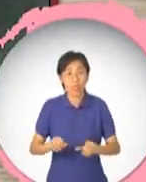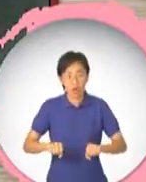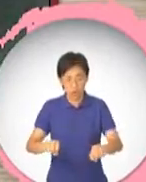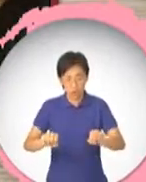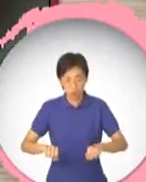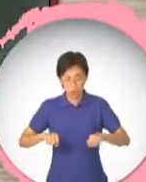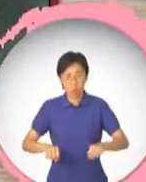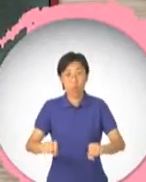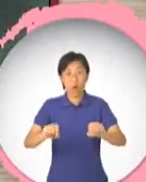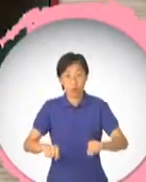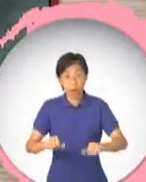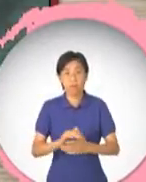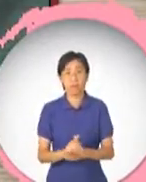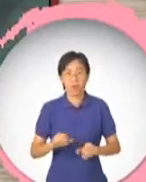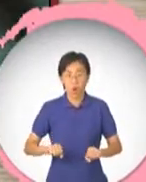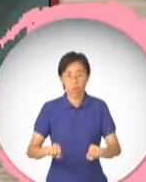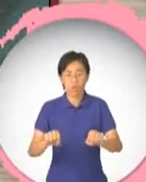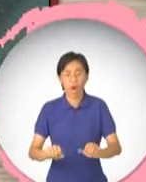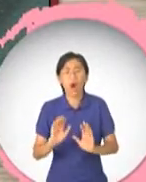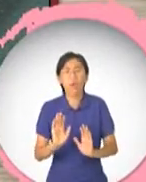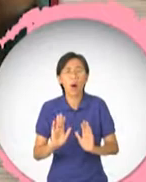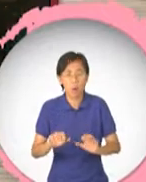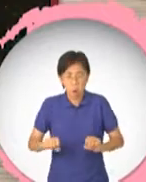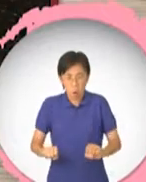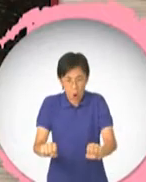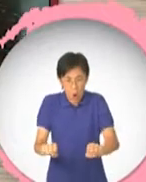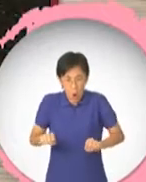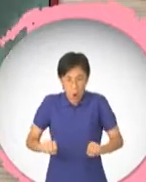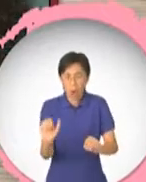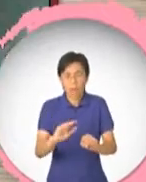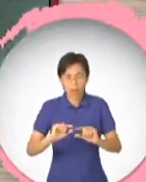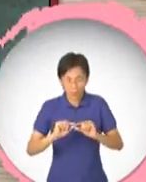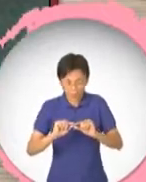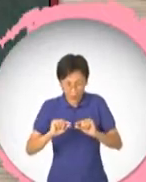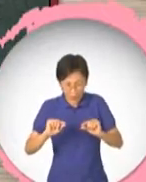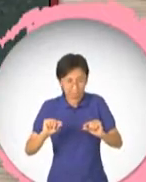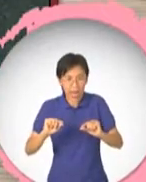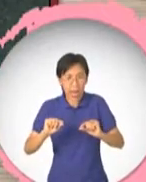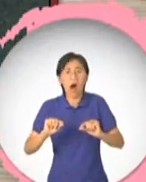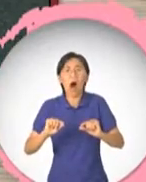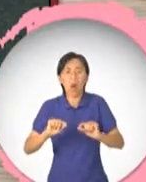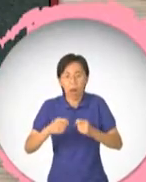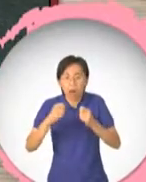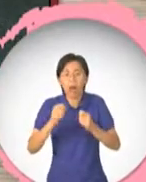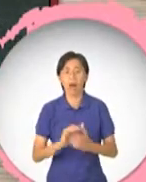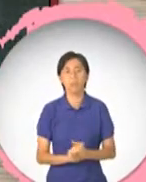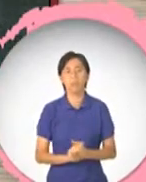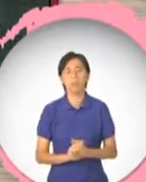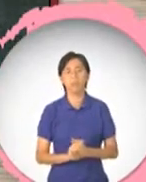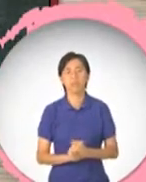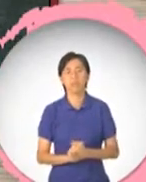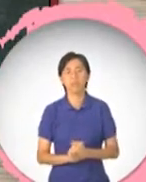บาแรงในการกลิ้งนิดนึงนะคะไม่งั้นมันอาจจะมันจะทำให้ก้อนแป้งค่ะมันติด เอาด้านไม่สวยลงเหรอครับ